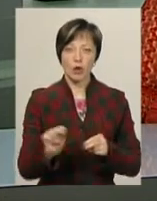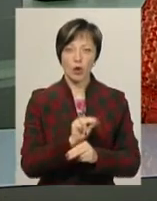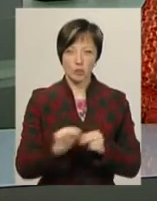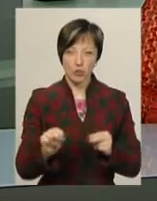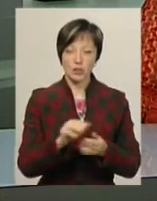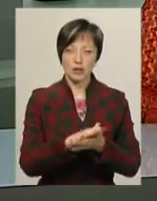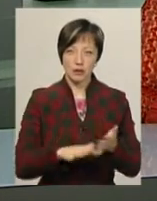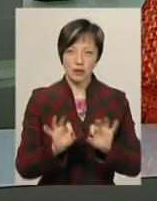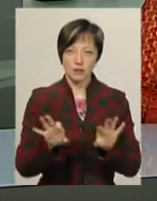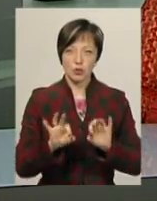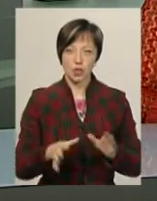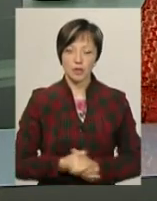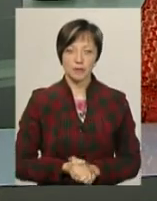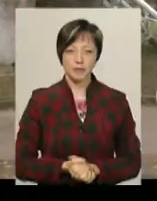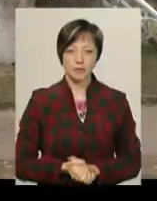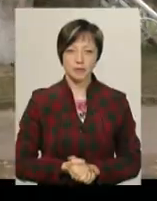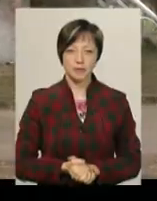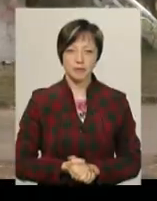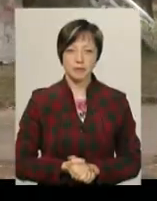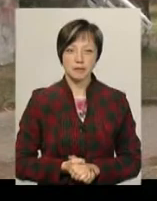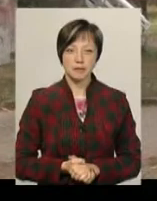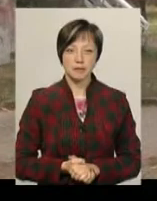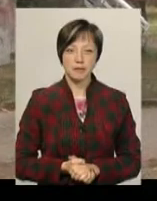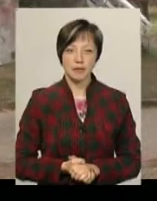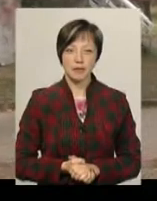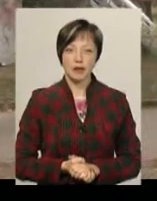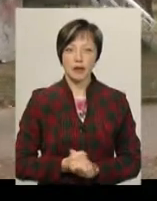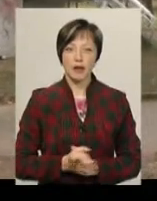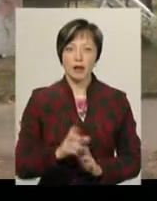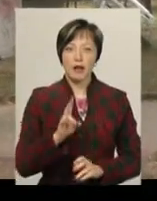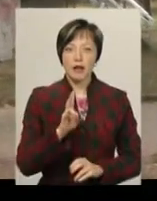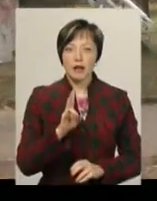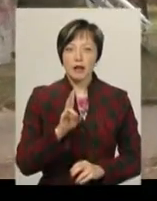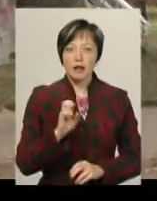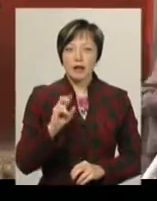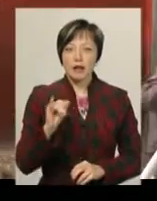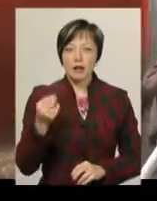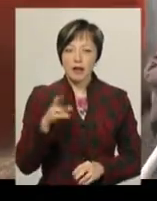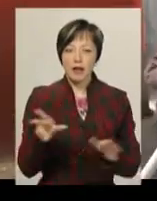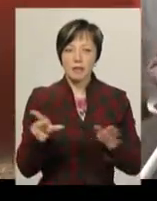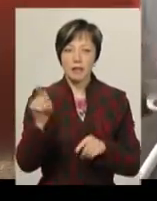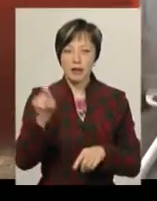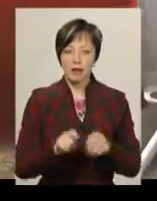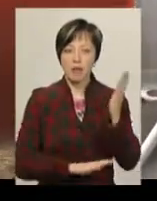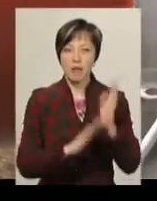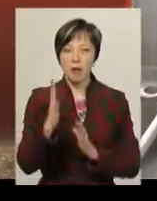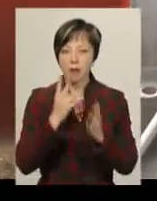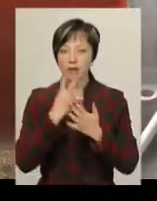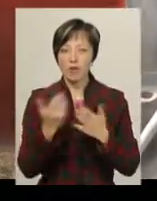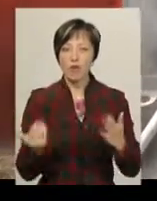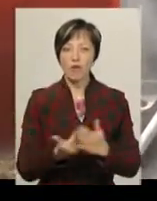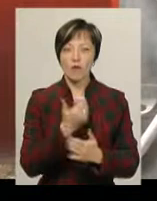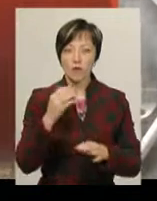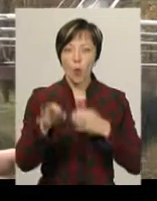ремонту – далі в сюжеті. Надія Теклюк разом із сином Максимом приїхали до парку Чекмана, щоб подивитись на оновлений